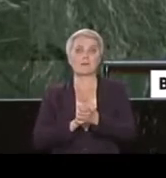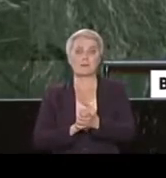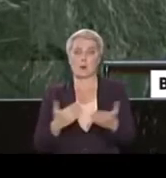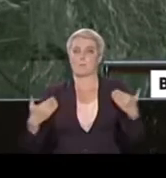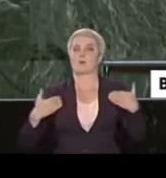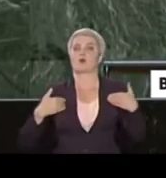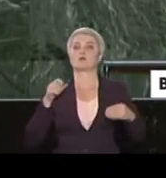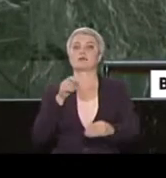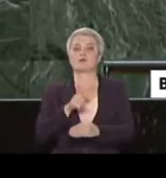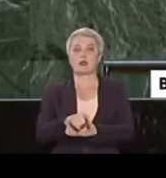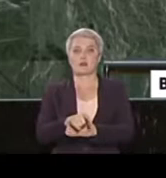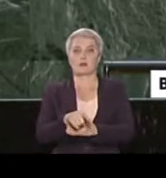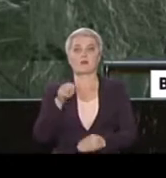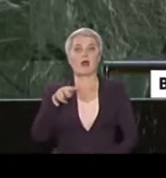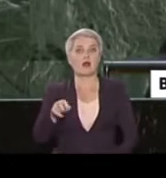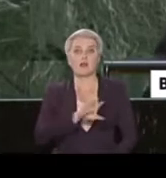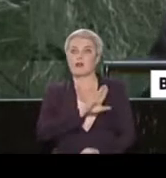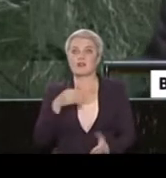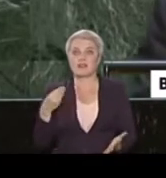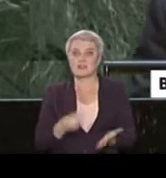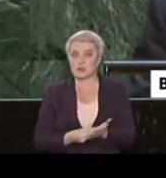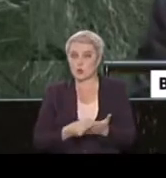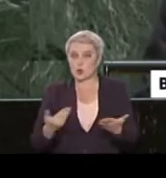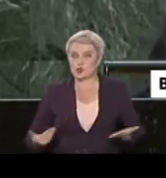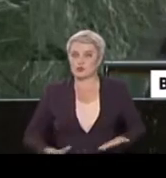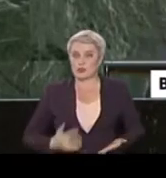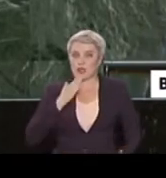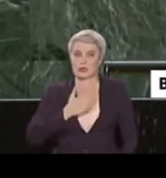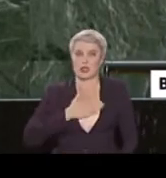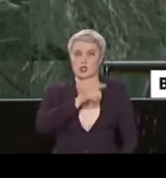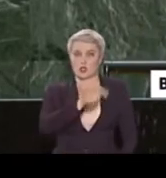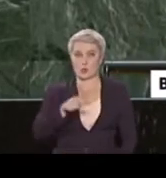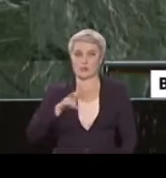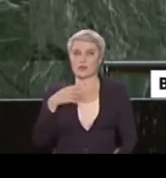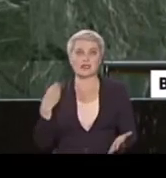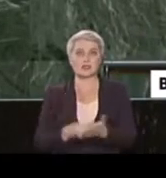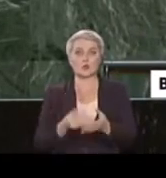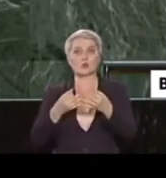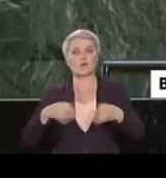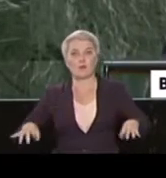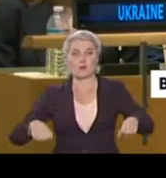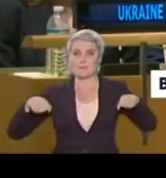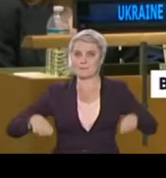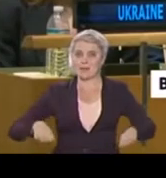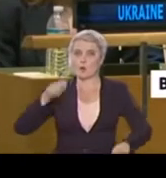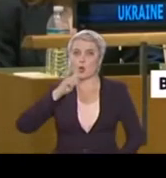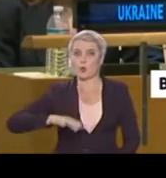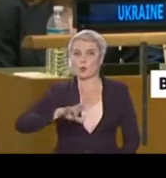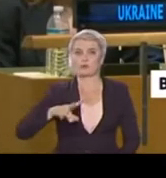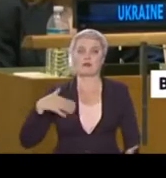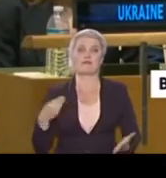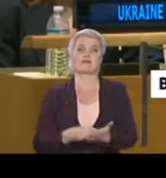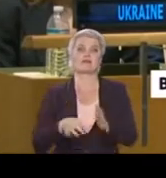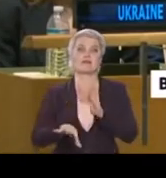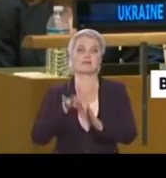моїм завданням. Але не ціною життя наших громадян, не ціною свободи чи права України на власний